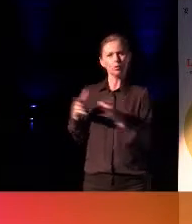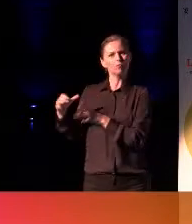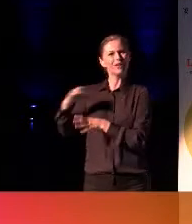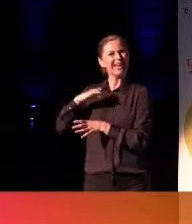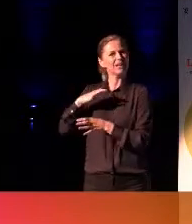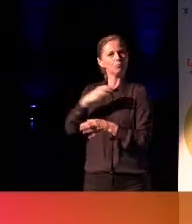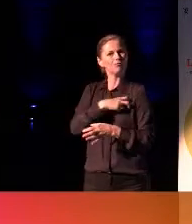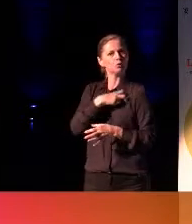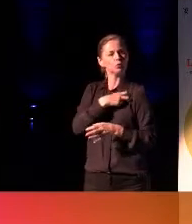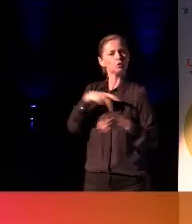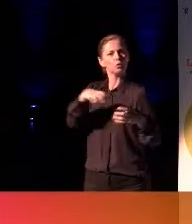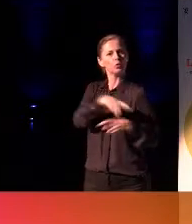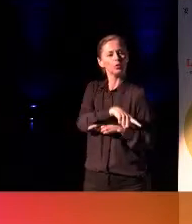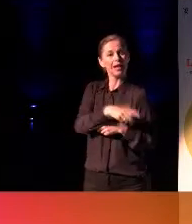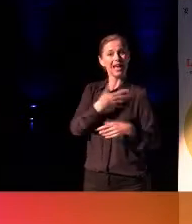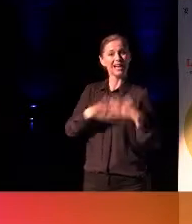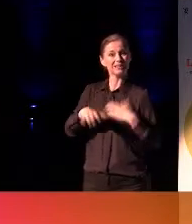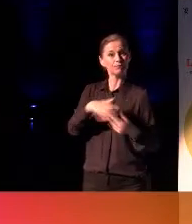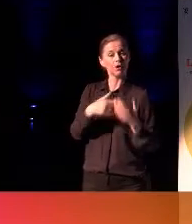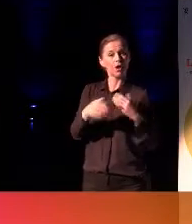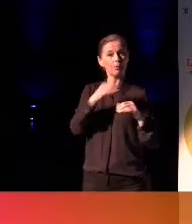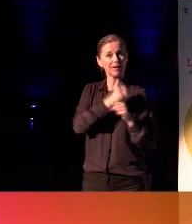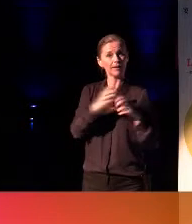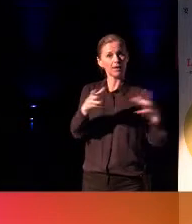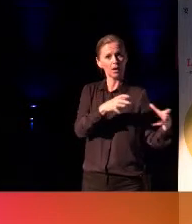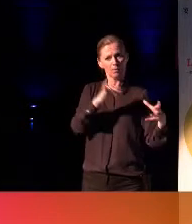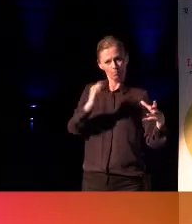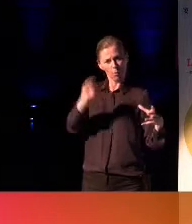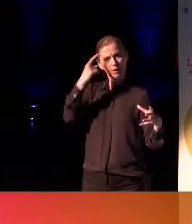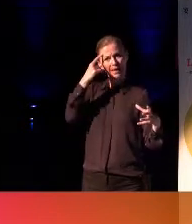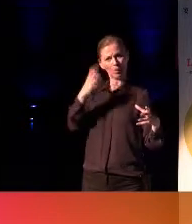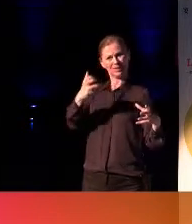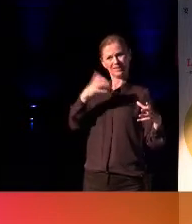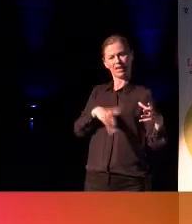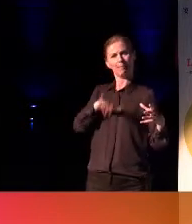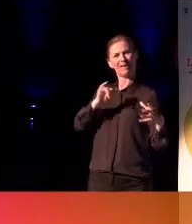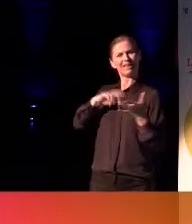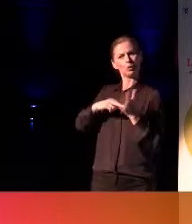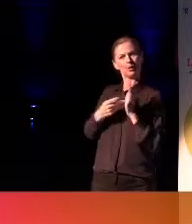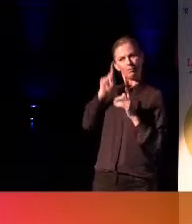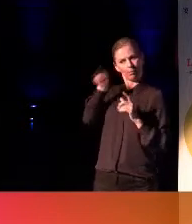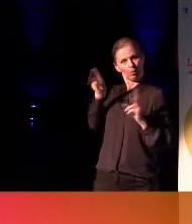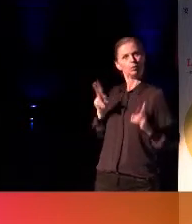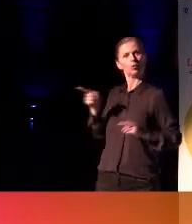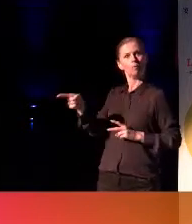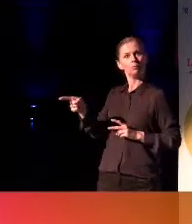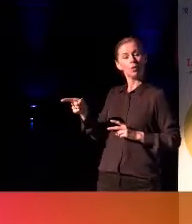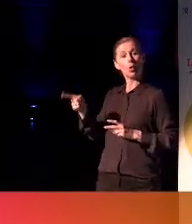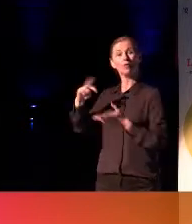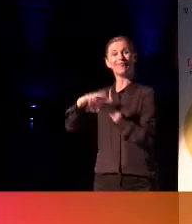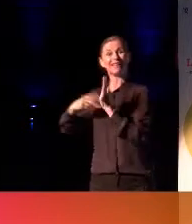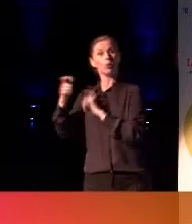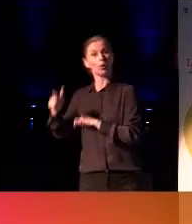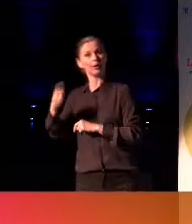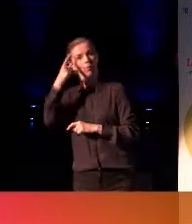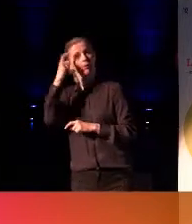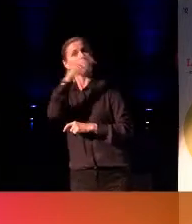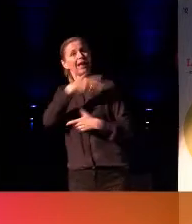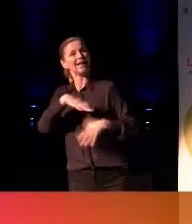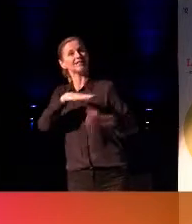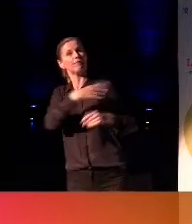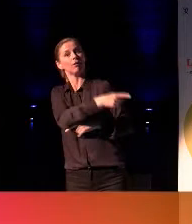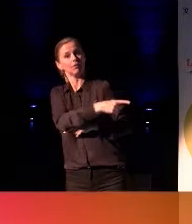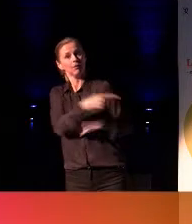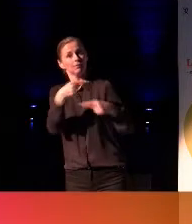profesjonskultur. Helsefagsarbeidere må lære seg å interessere seg mer for teknologi, og teknologer må lære seg mer om